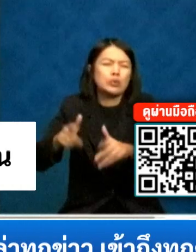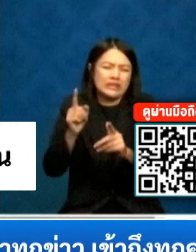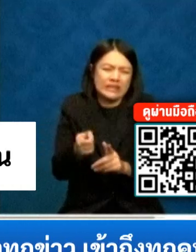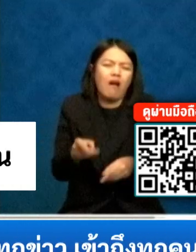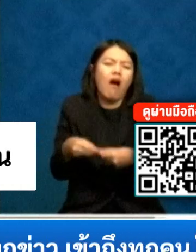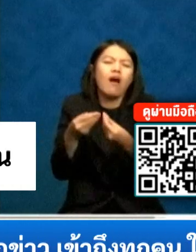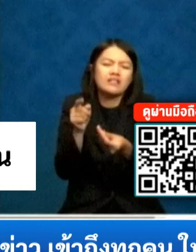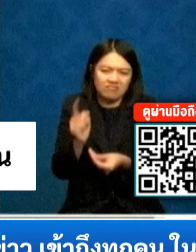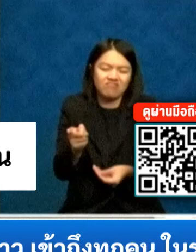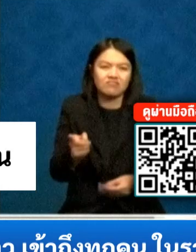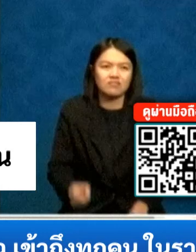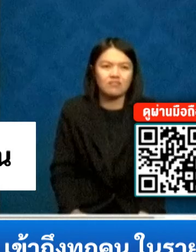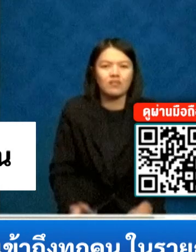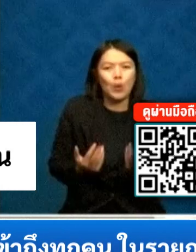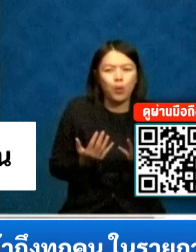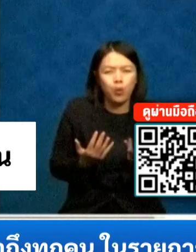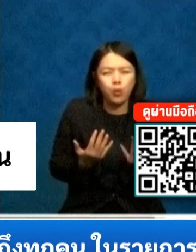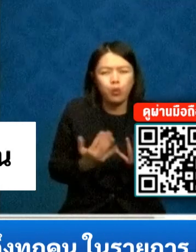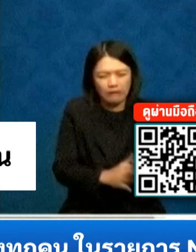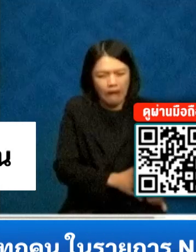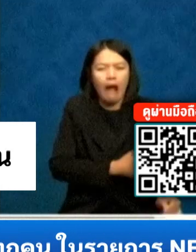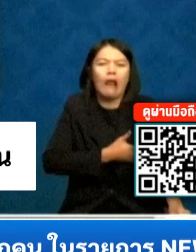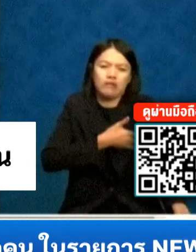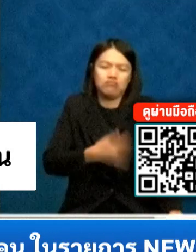งนี้แหละท่านประธานครับเขารอคอยมานานแล้ว